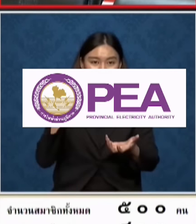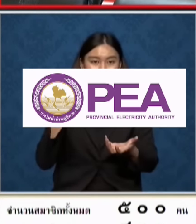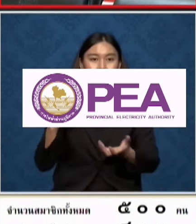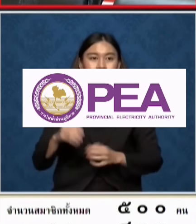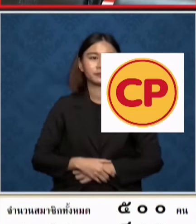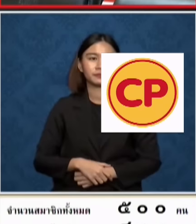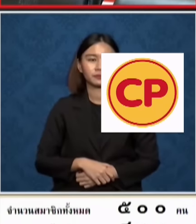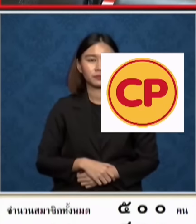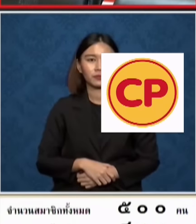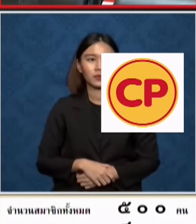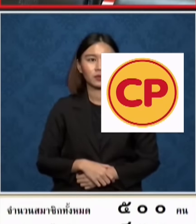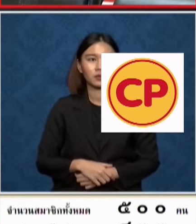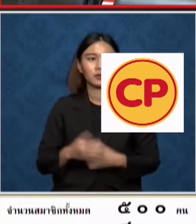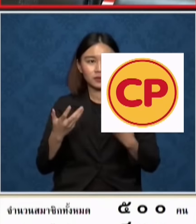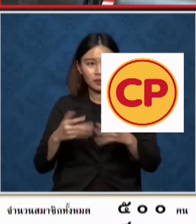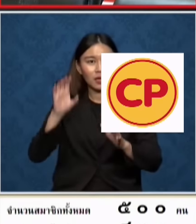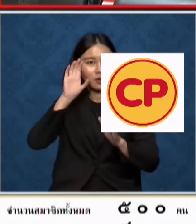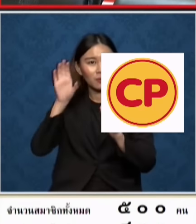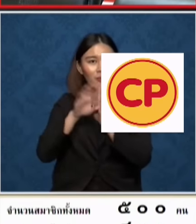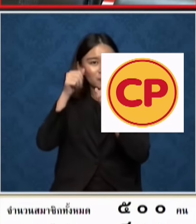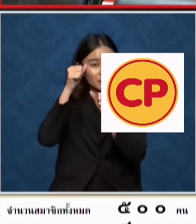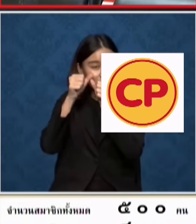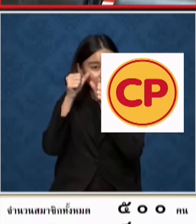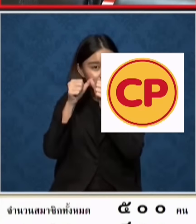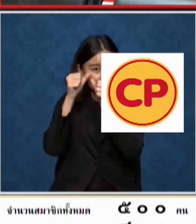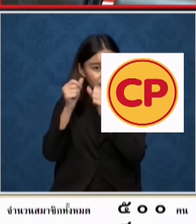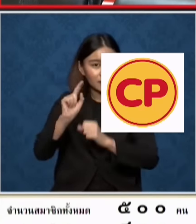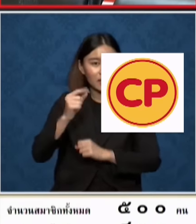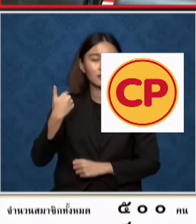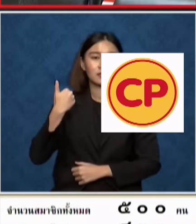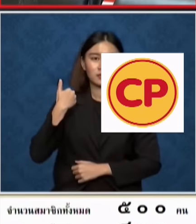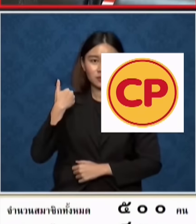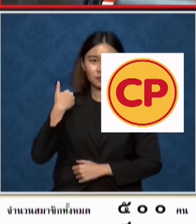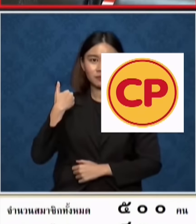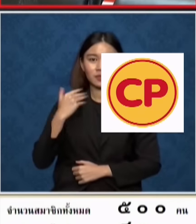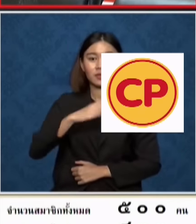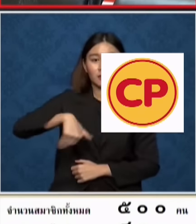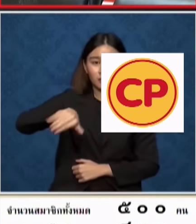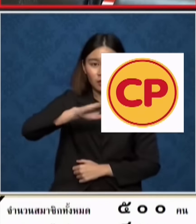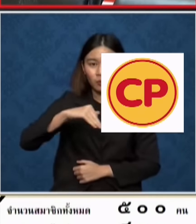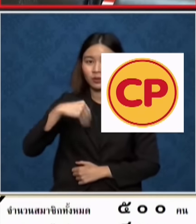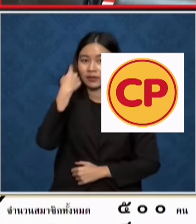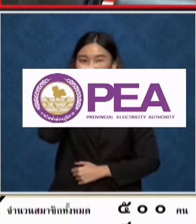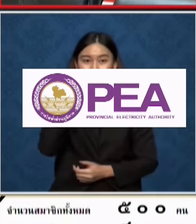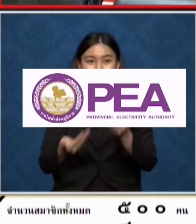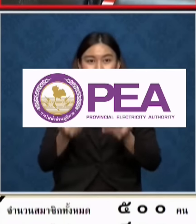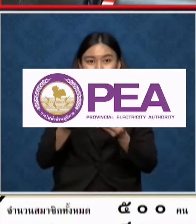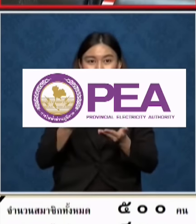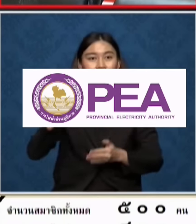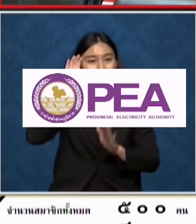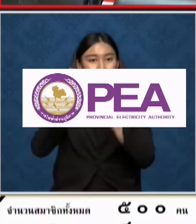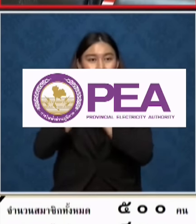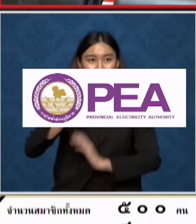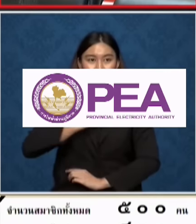น้าที่เพียงท่านเดียวในวันนี้นั่นก็คือท่านพิเชษเชื้อเมืองพานซึ่งประเด็นนี้เอื้อก็เคยคุยแบบเอ็กซ์คลูซีฟในรายการเอื้อทอกับท่านพิเชษมา